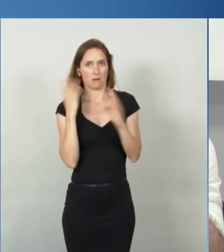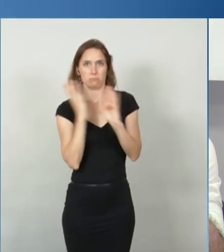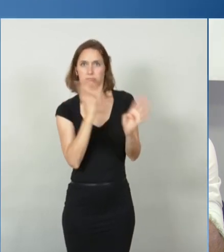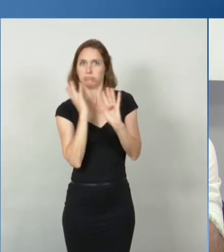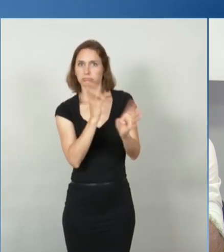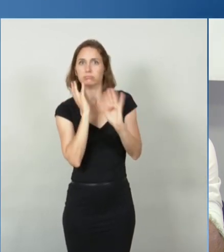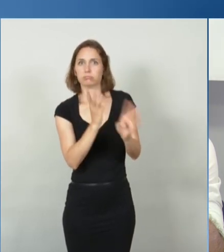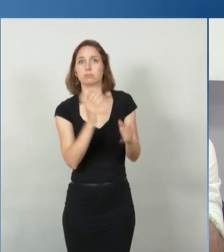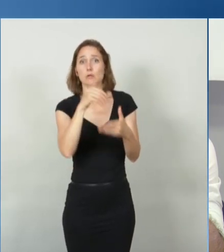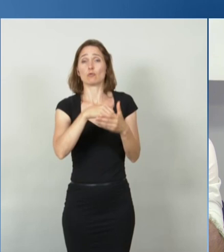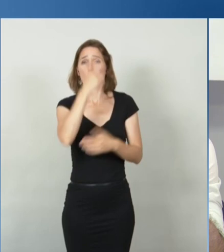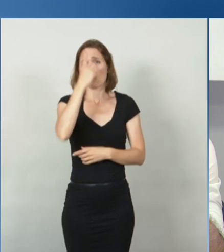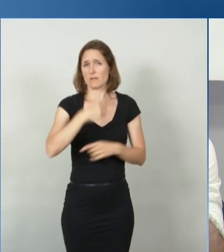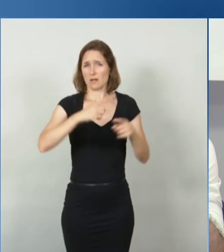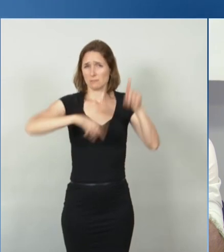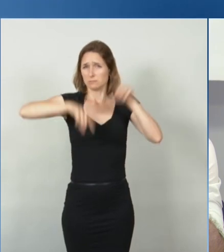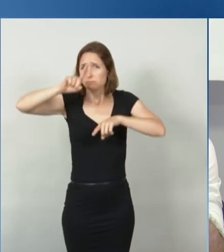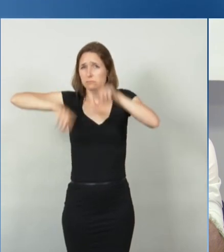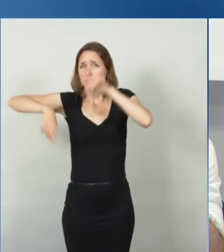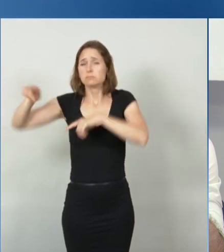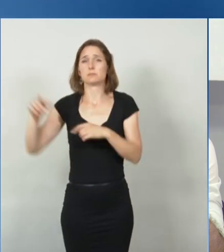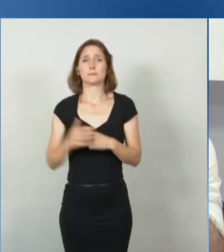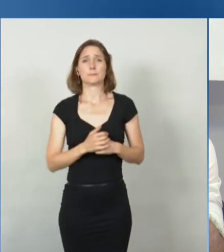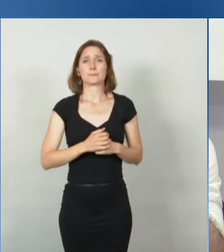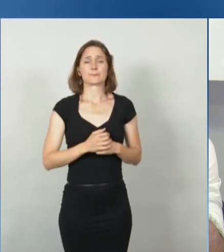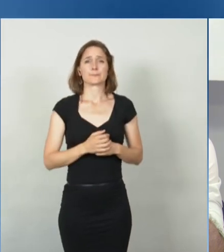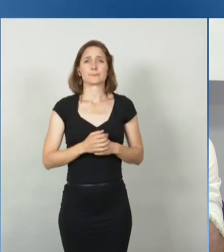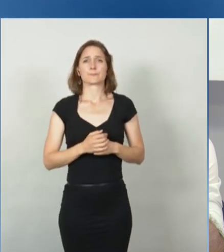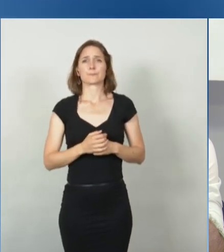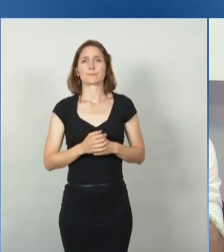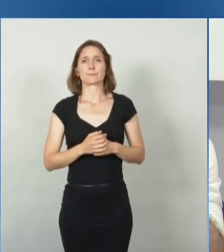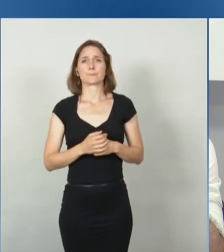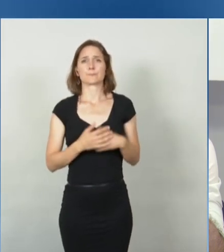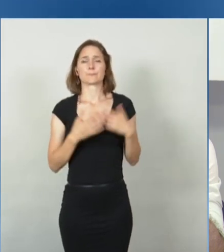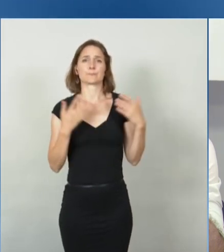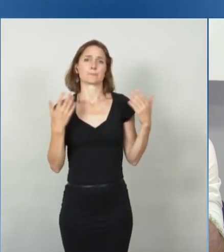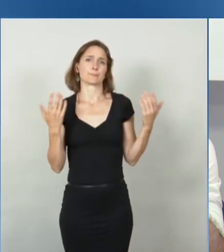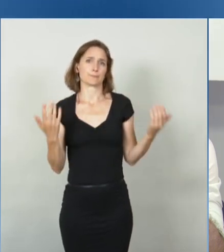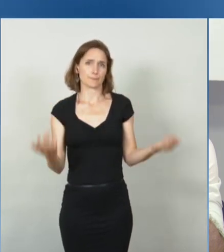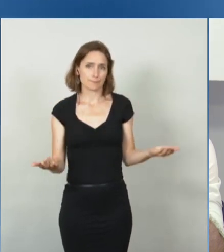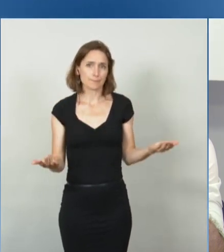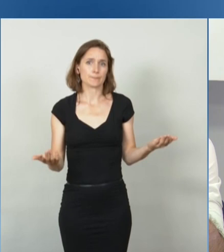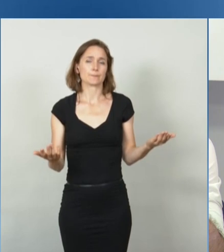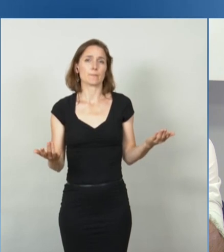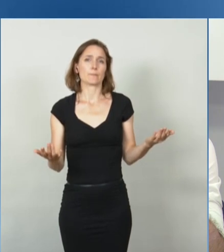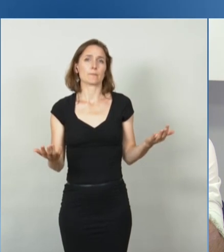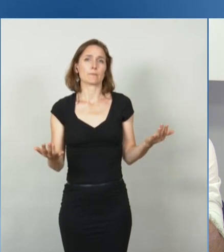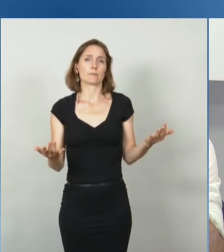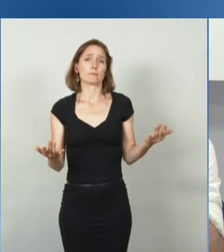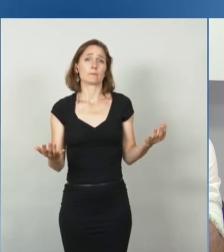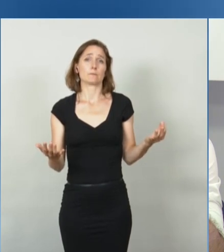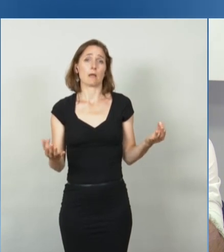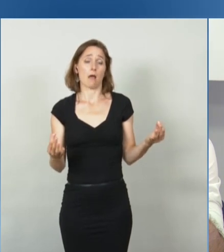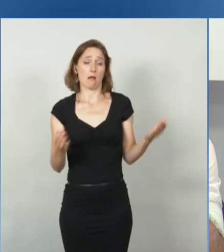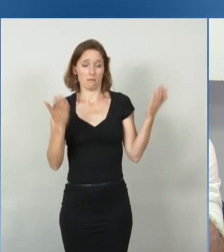grande diversité de propos et dans cette ce travail là